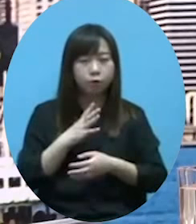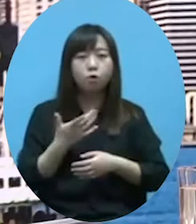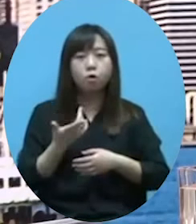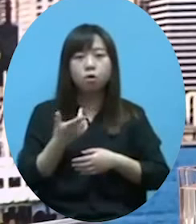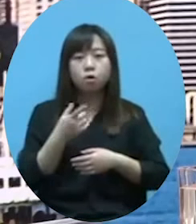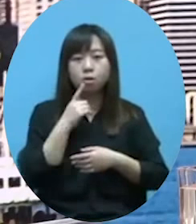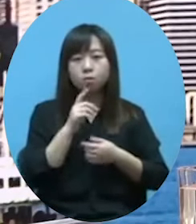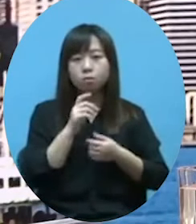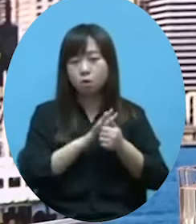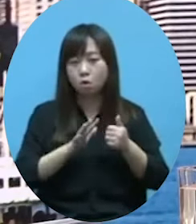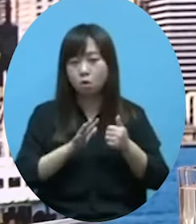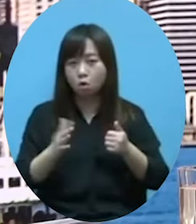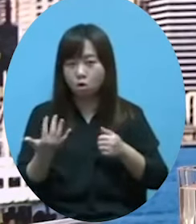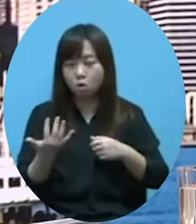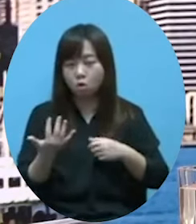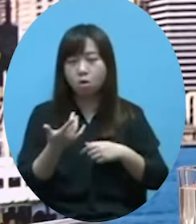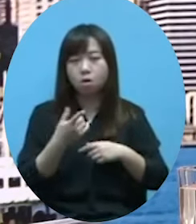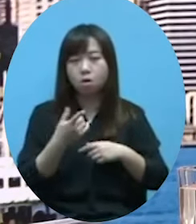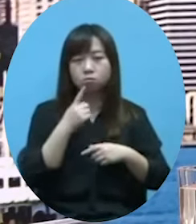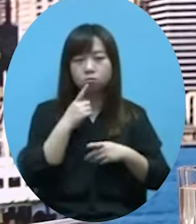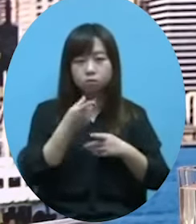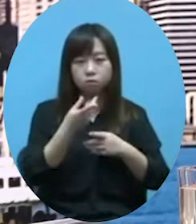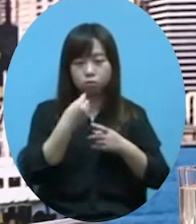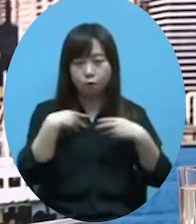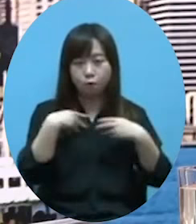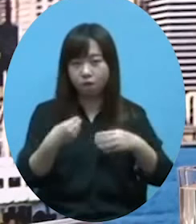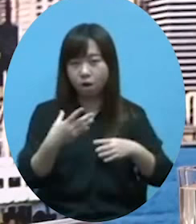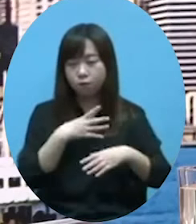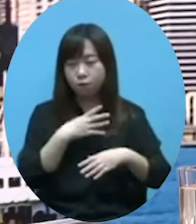副作用以及它的成效是怎樣